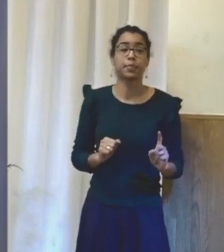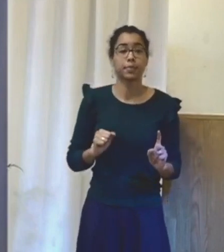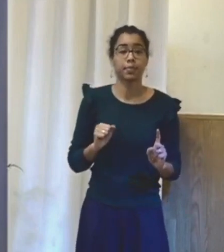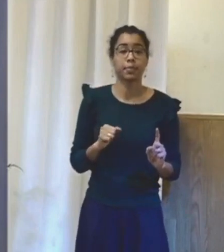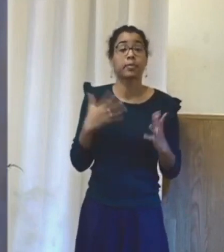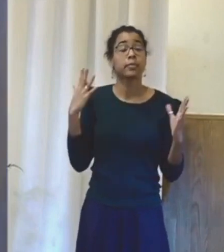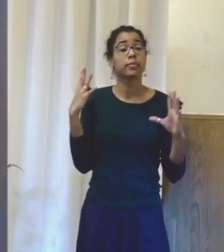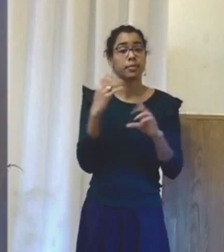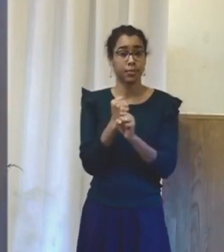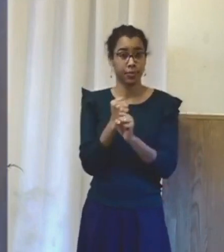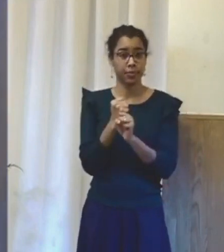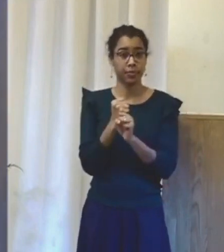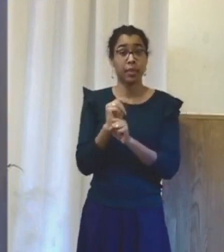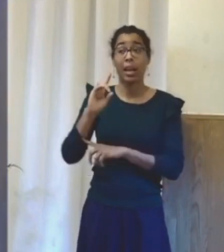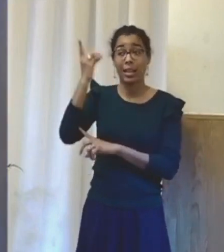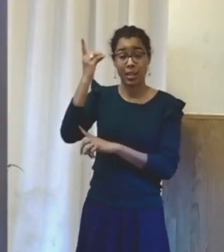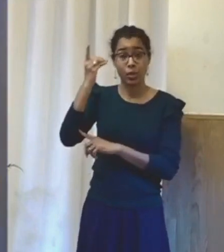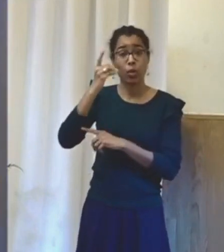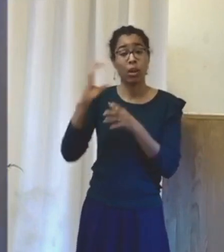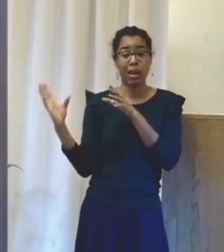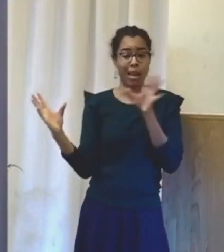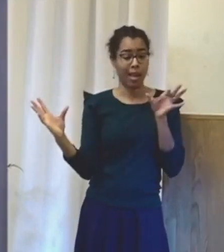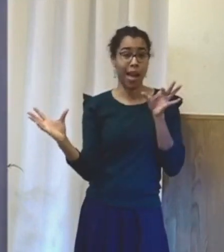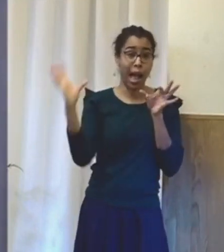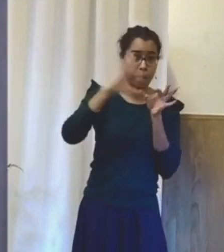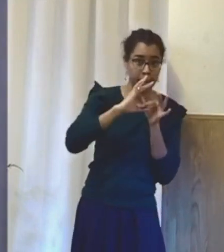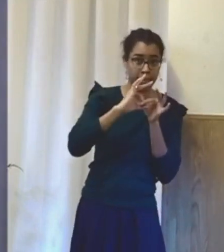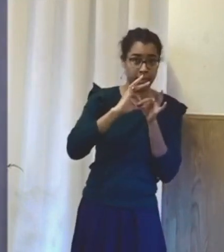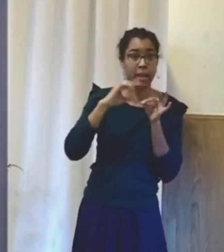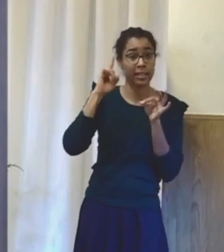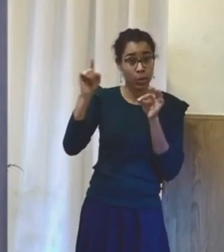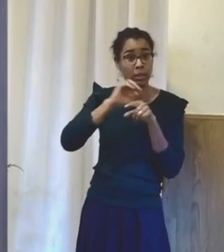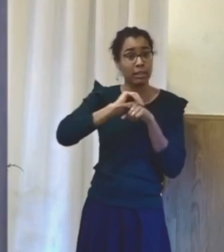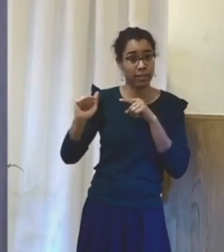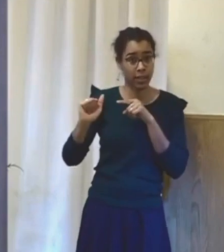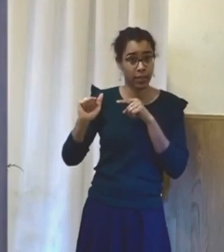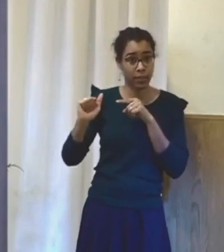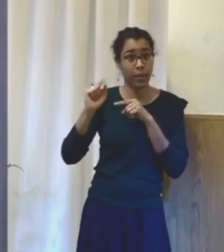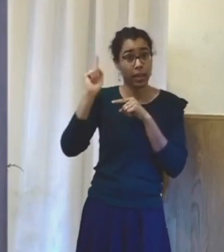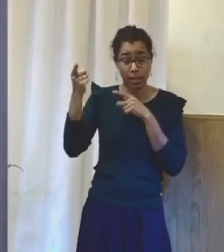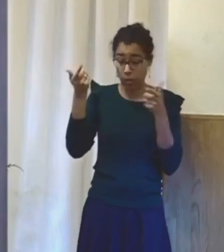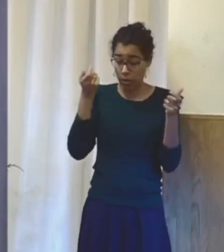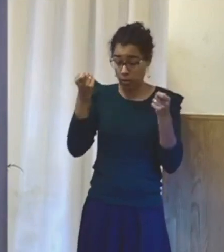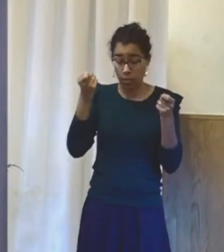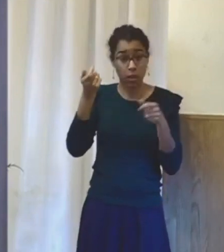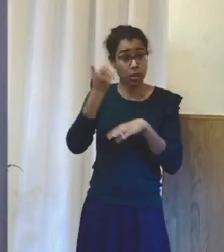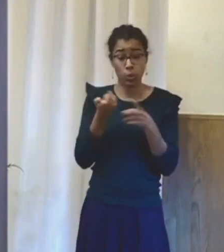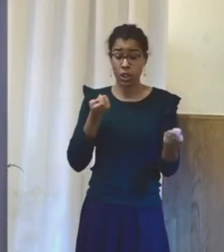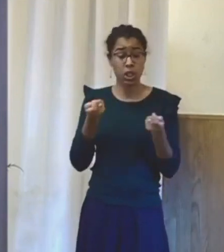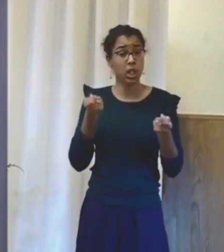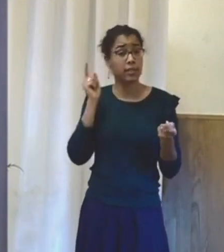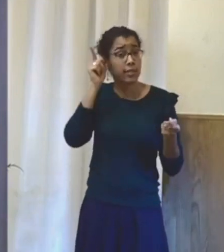pour résumer, c'est Dieu qui établit l'alliance en faveur de l'homme. En clair, c'est lui qui en est le